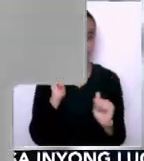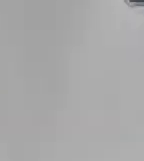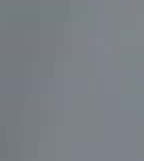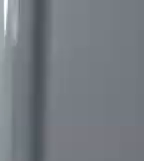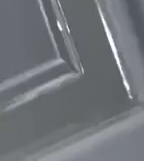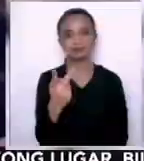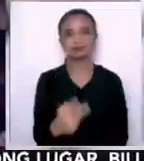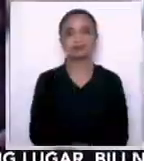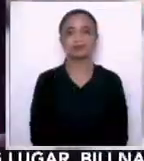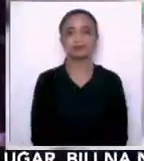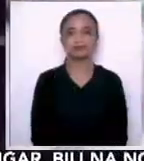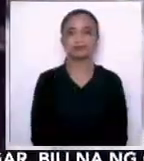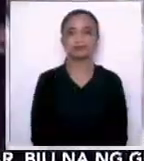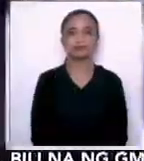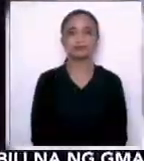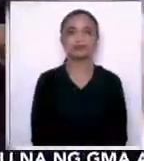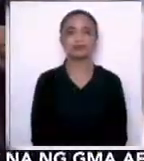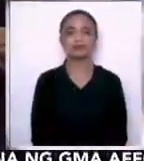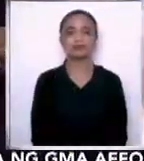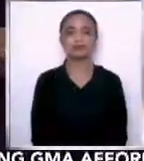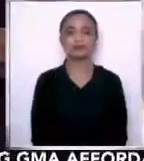Canlas.